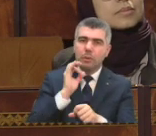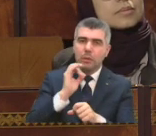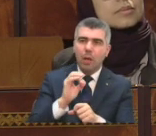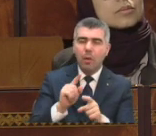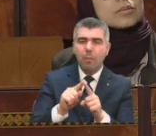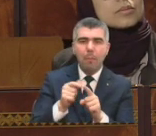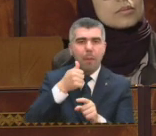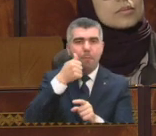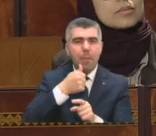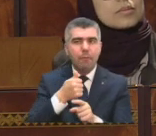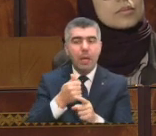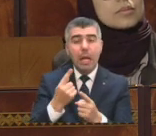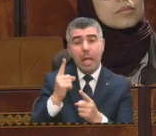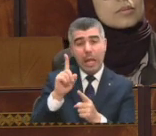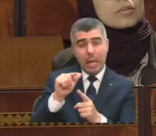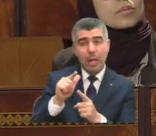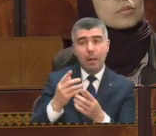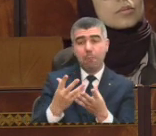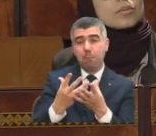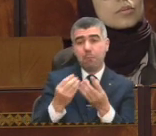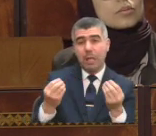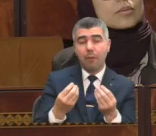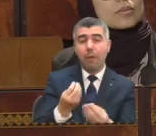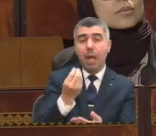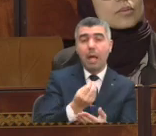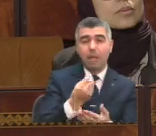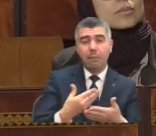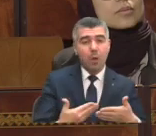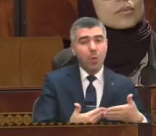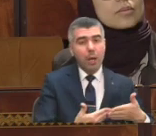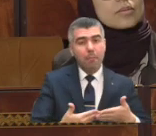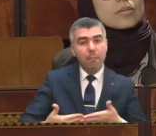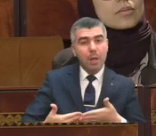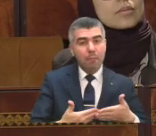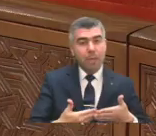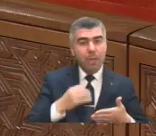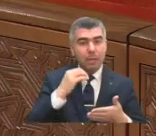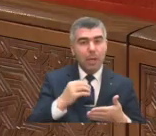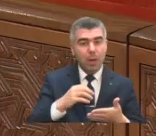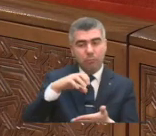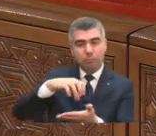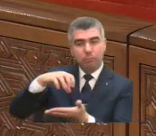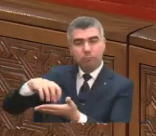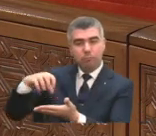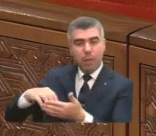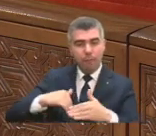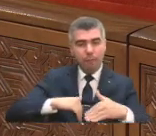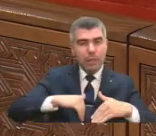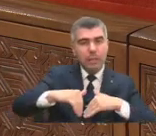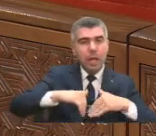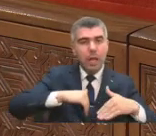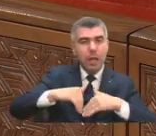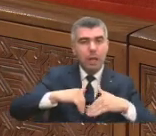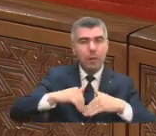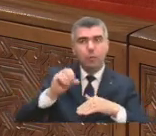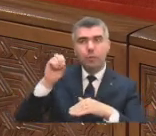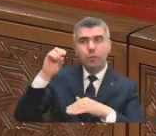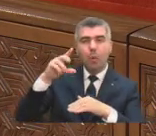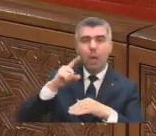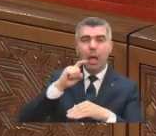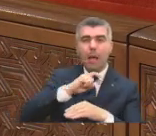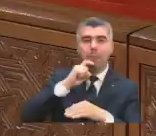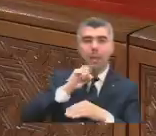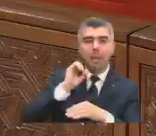الاحتيالية مع تكوين عصابات كيستغلوا الأطفال والرضع لاحتلال الفضاءات ذات الكثافة المرورية في مشاهد منفرة مسيئة إلى